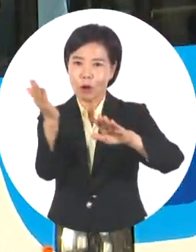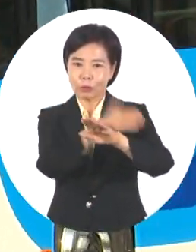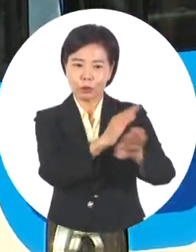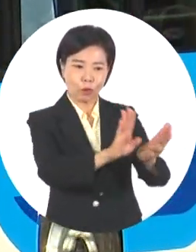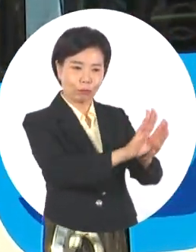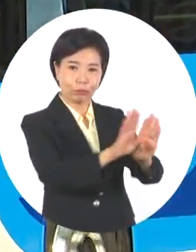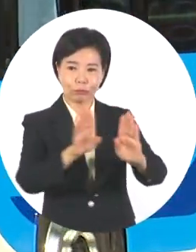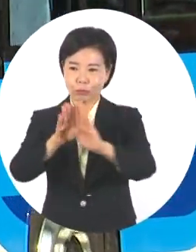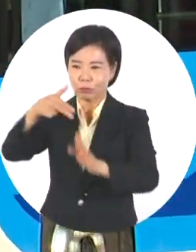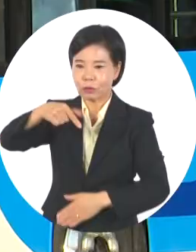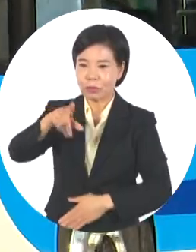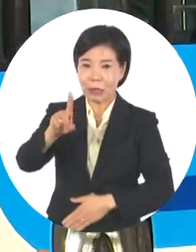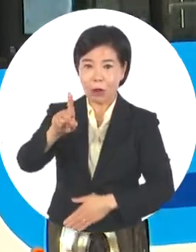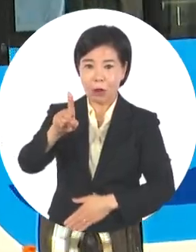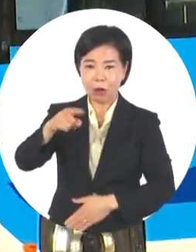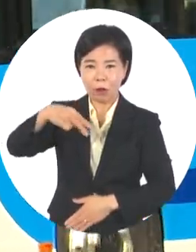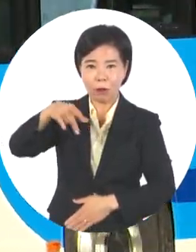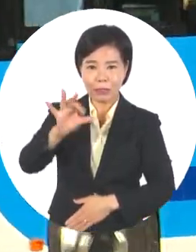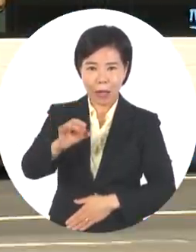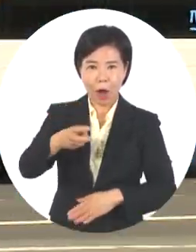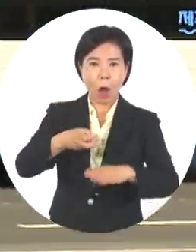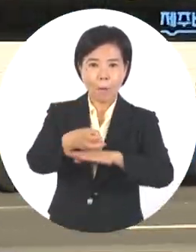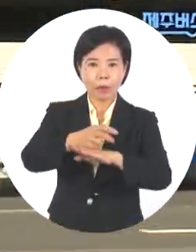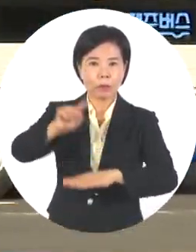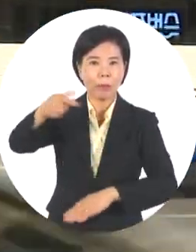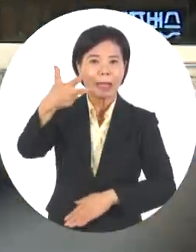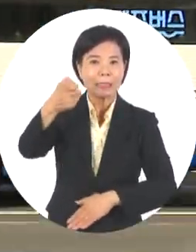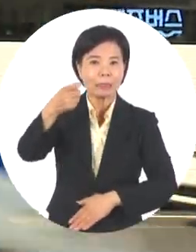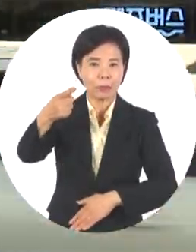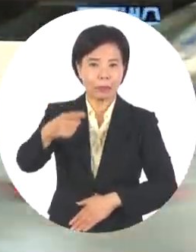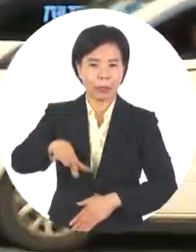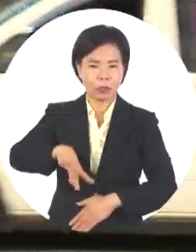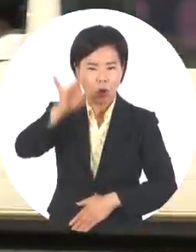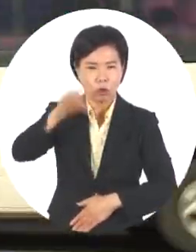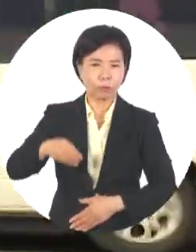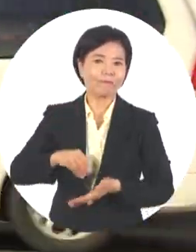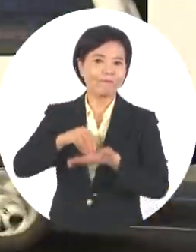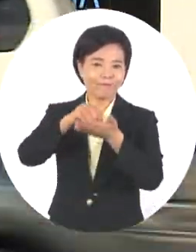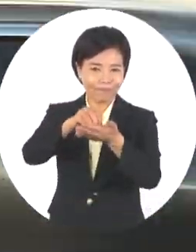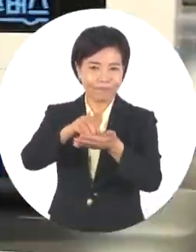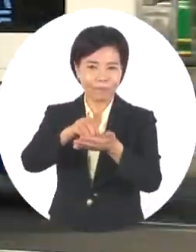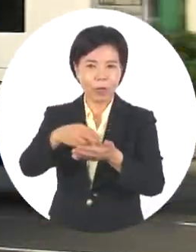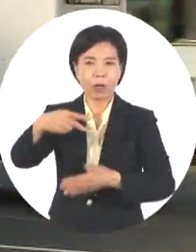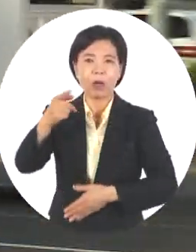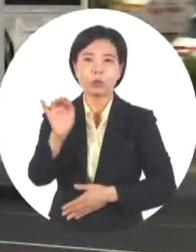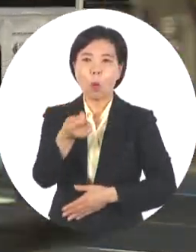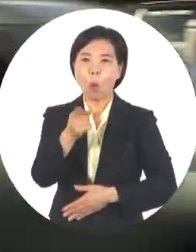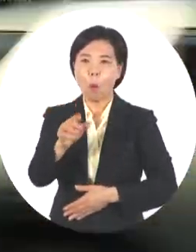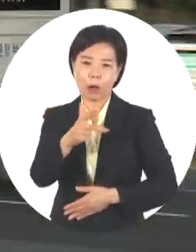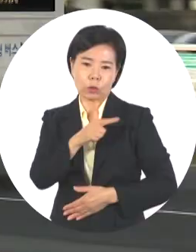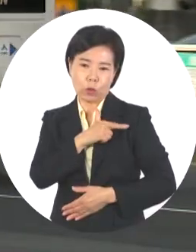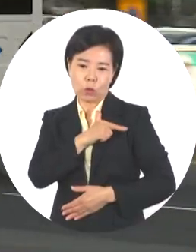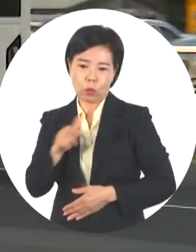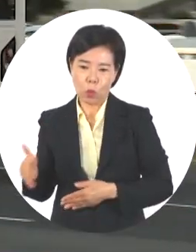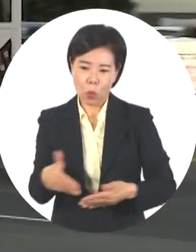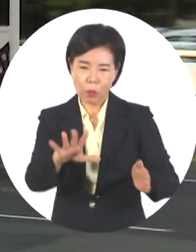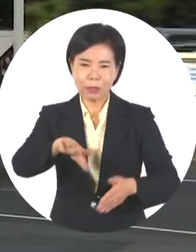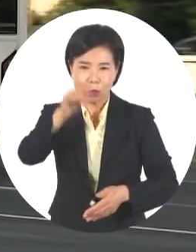양문형 저상버스 171대를 순차적으로 도입해 동광로, 노형로 구간에서 시범 운행할